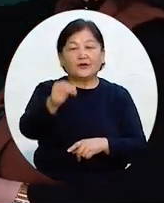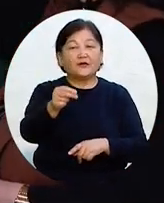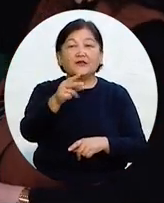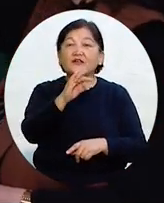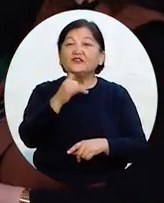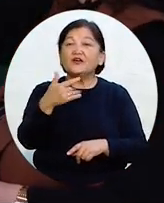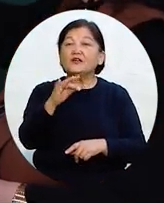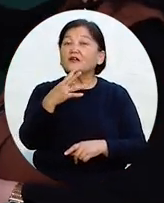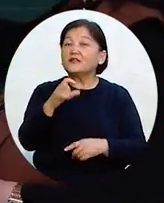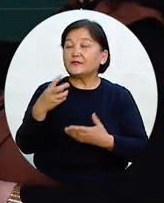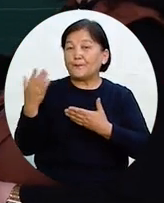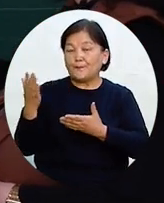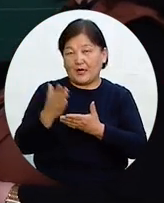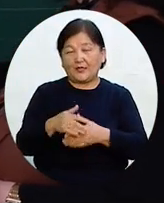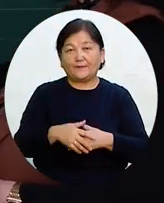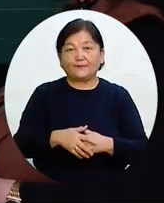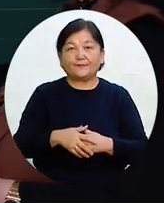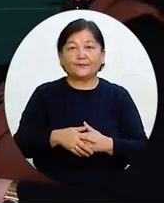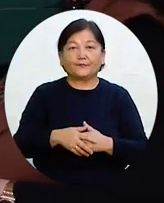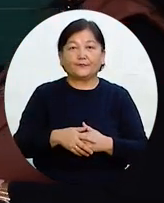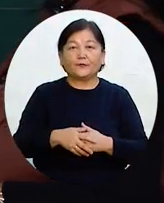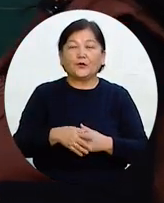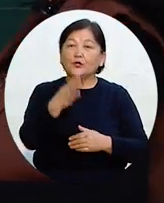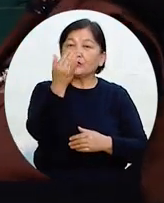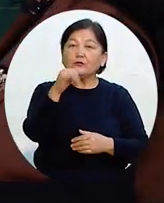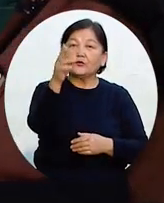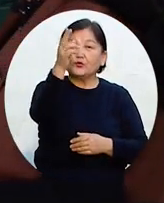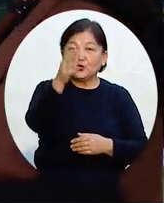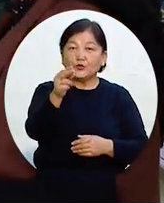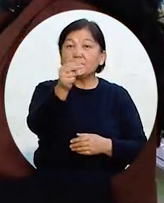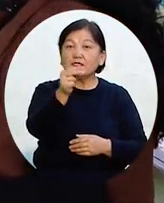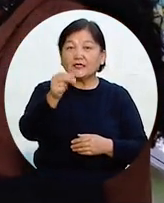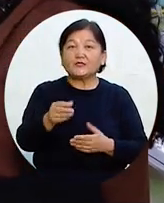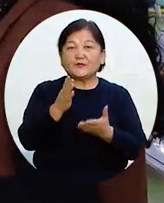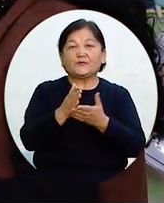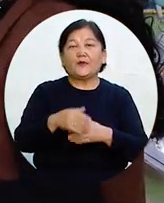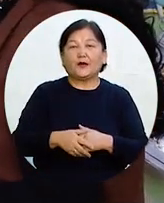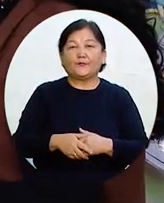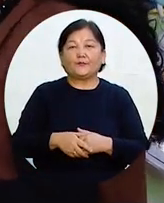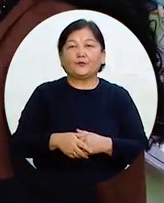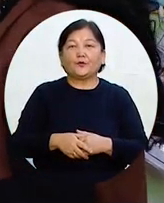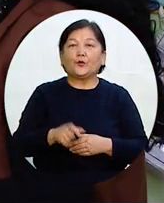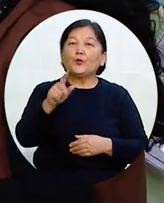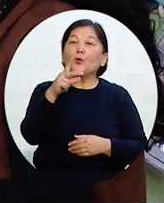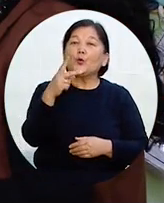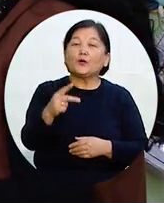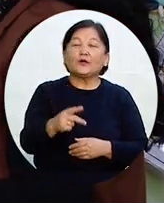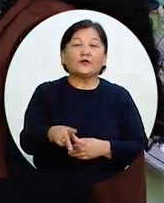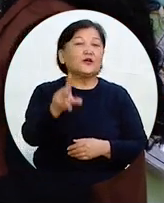тэгвэл хүр гэдэг үгэн дээр бэ нөхцөл залгахад шууд залгах мэтсэн байна. За